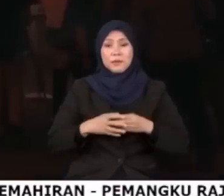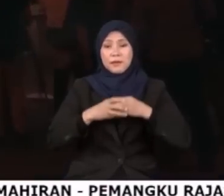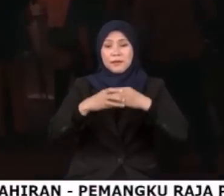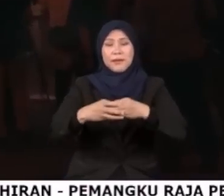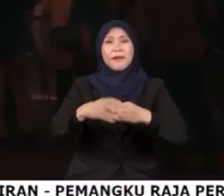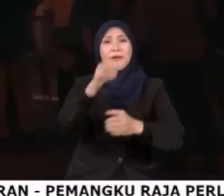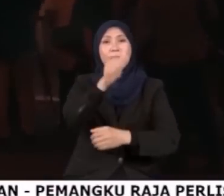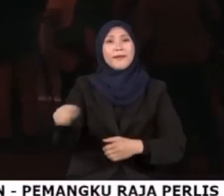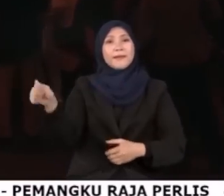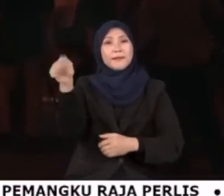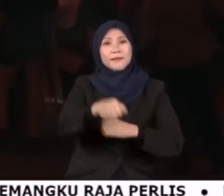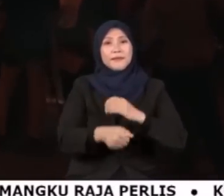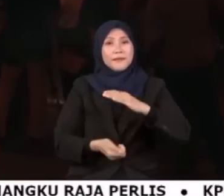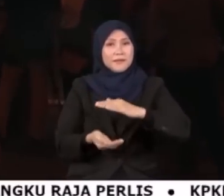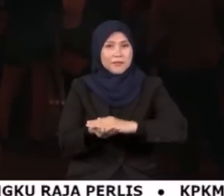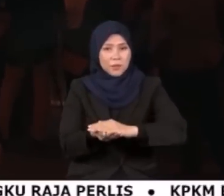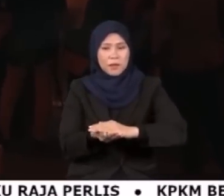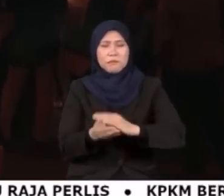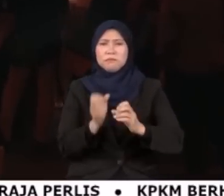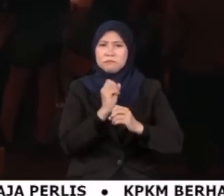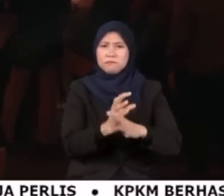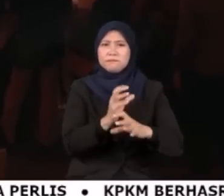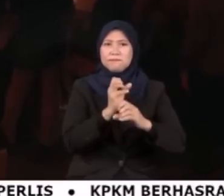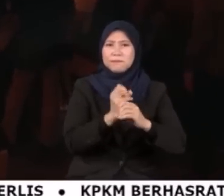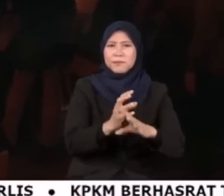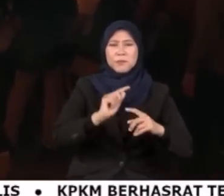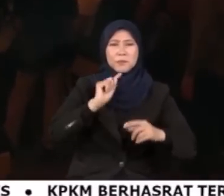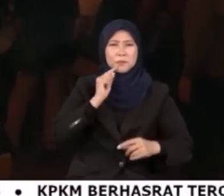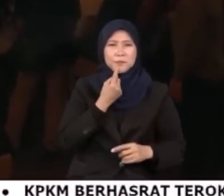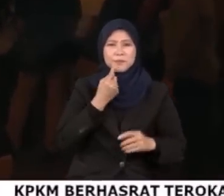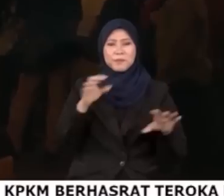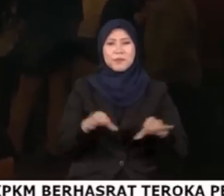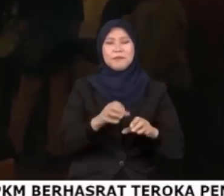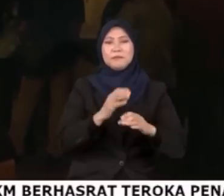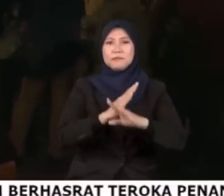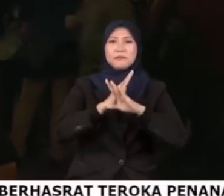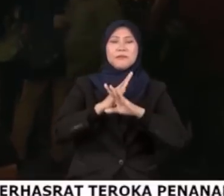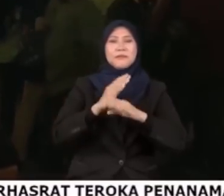antirasuh yang sungguh-sungguh yang kita coba